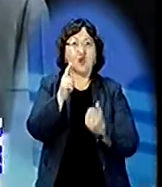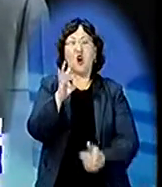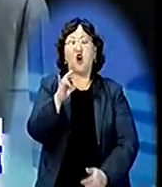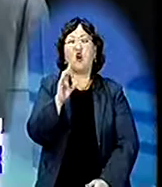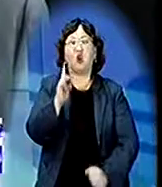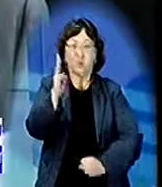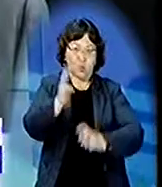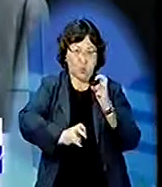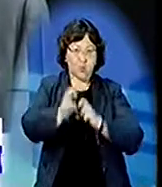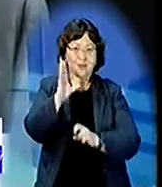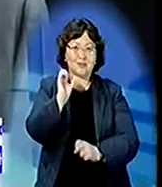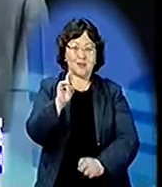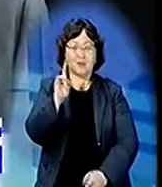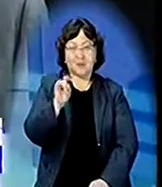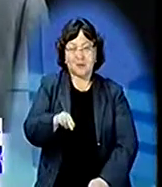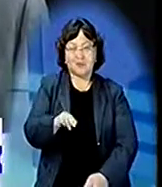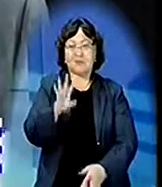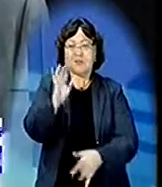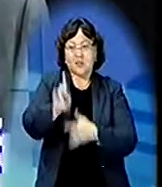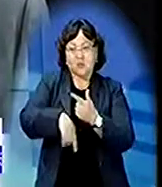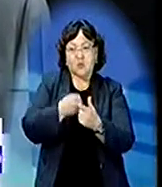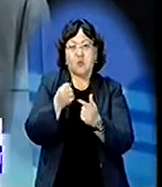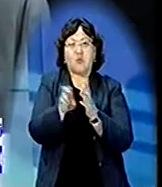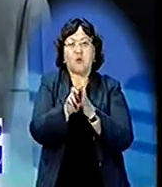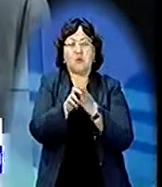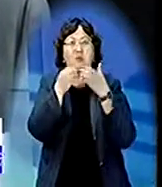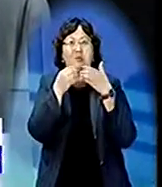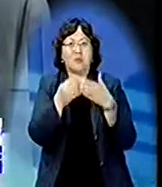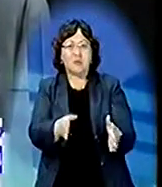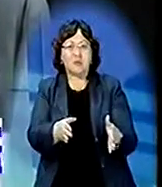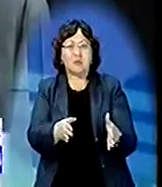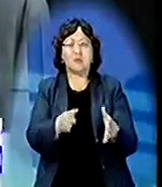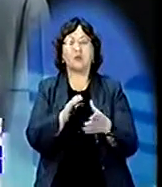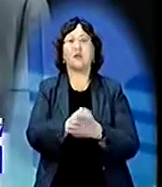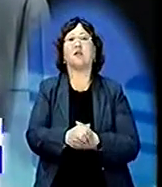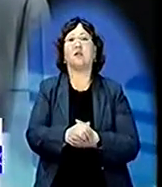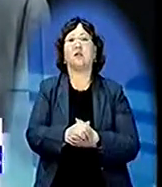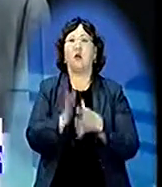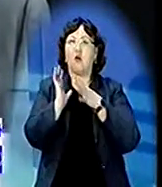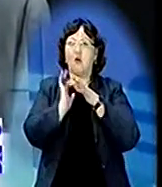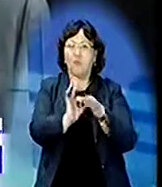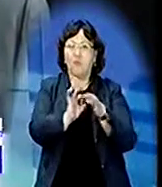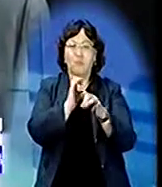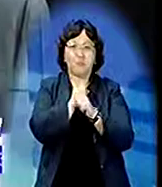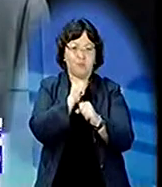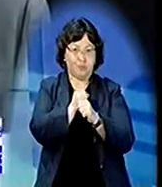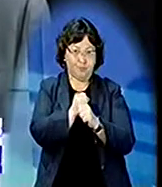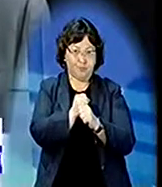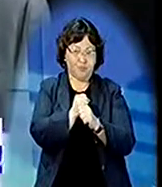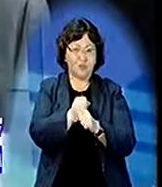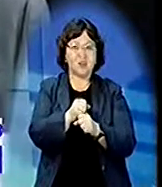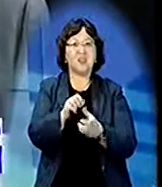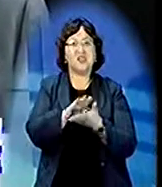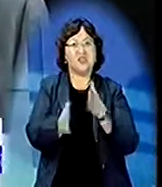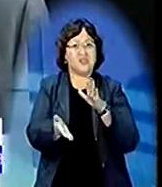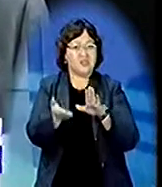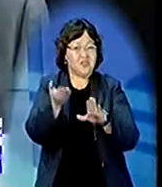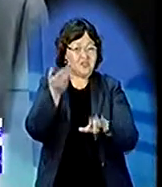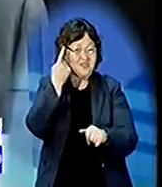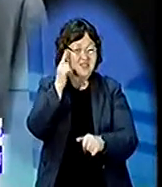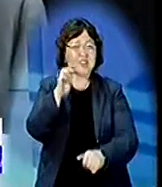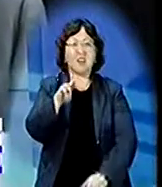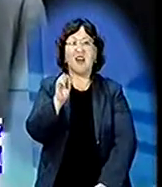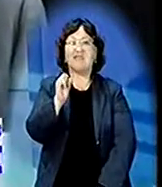салбараар та бүхний өмнө өргөж нээлттэй байж энэхүү боломжийг эрчимтэй техник технологиор